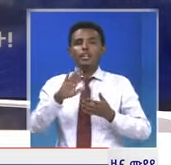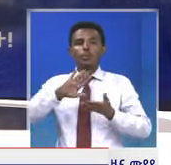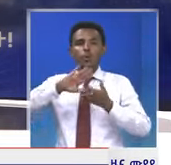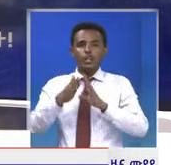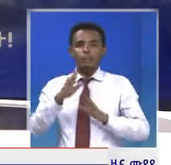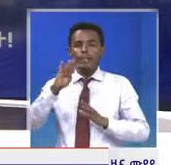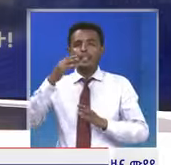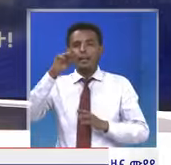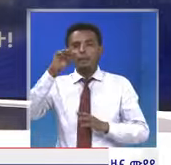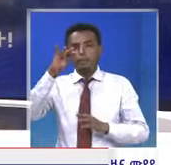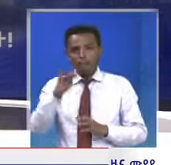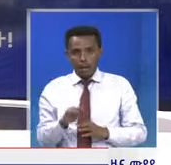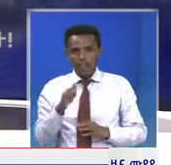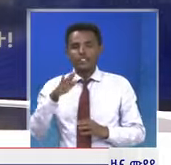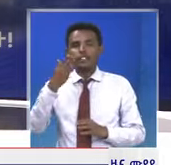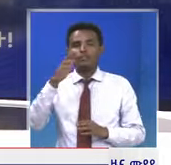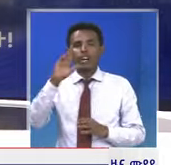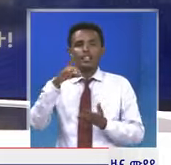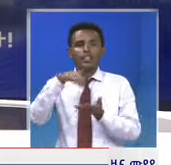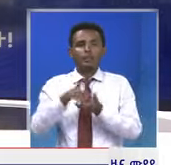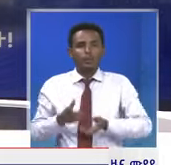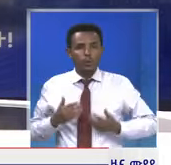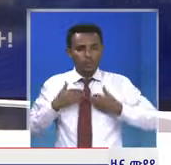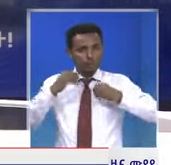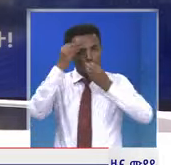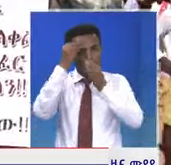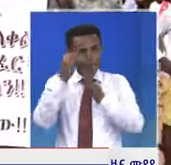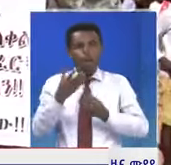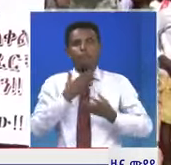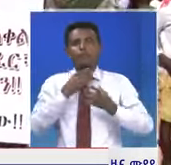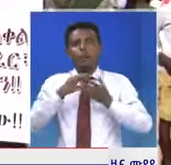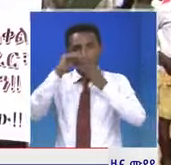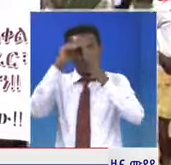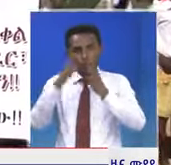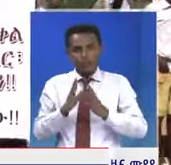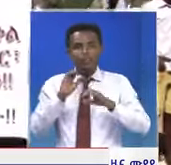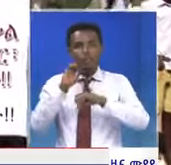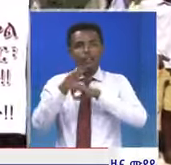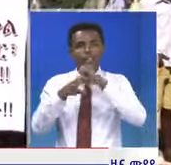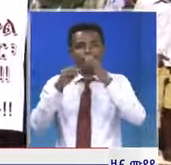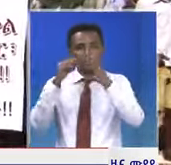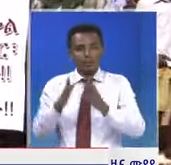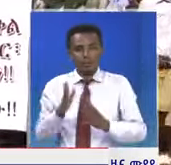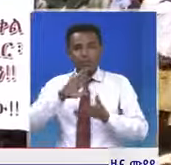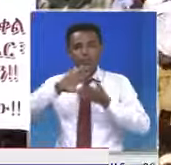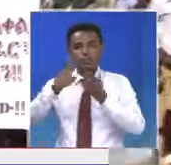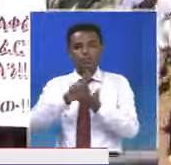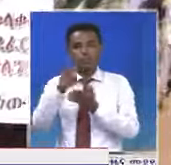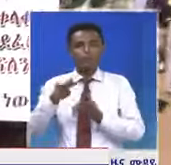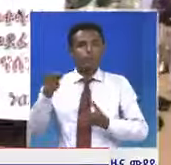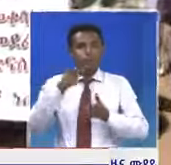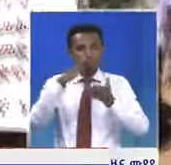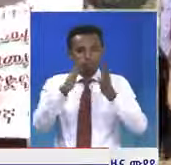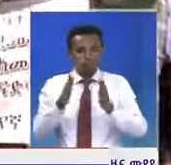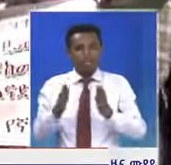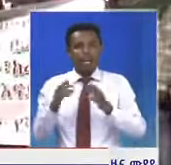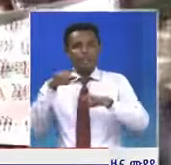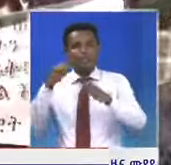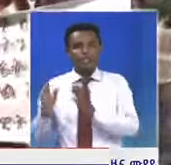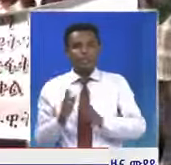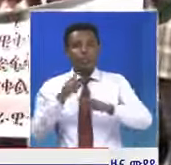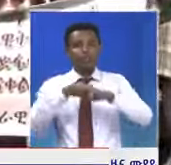ወረዳ የሽንፋ ከተማ ወጣቶች ተናገሩ። በአማራ ምሁራን መማክርት በጎንደር ዩኒቨርሲቲና በምዕራብ ጎንደር ዞን አዘጋጅነት በወቅታዊ